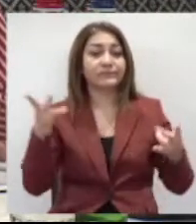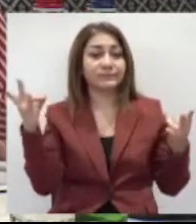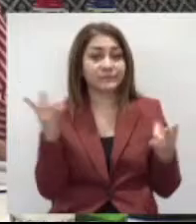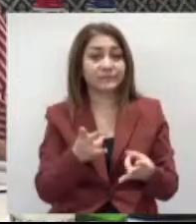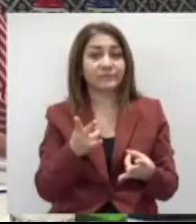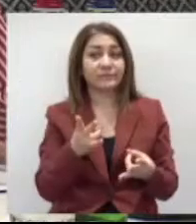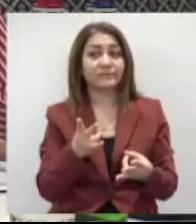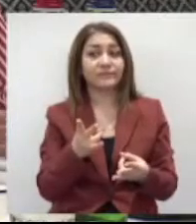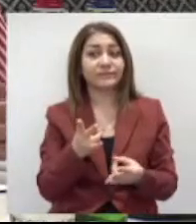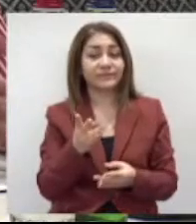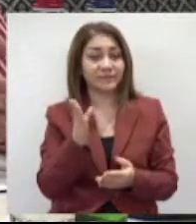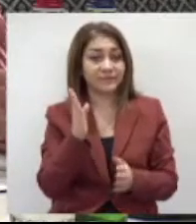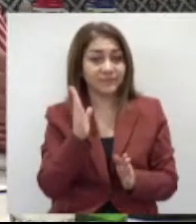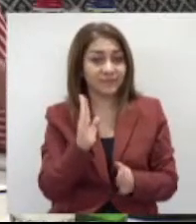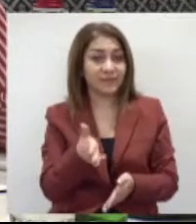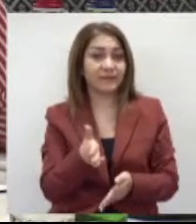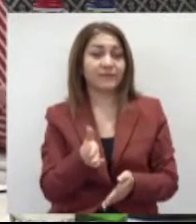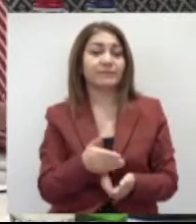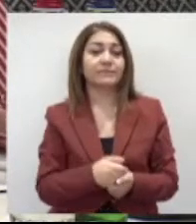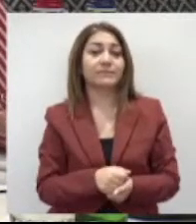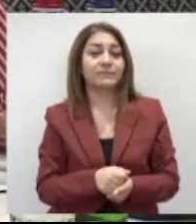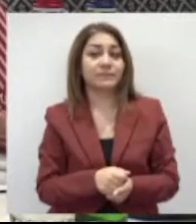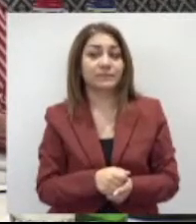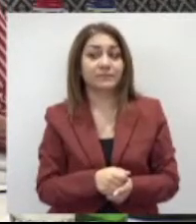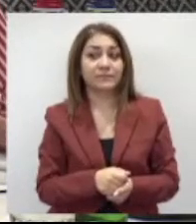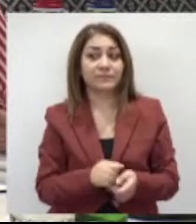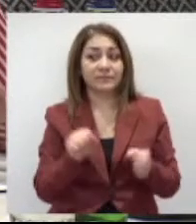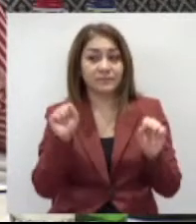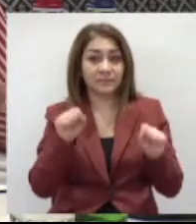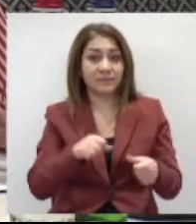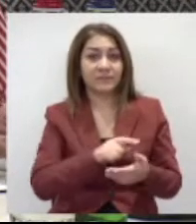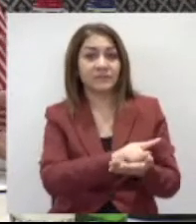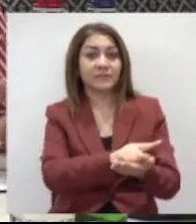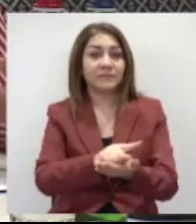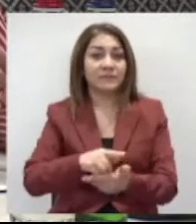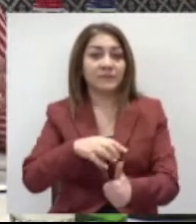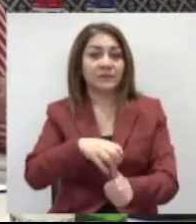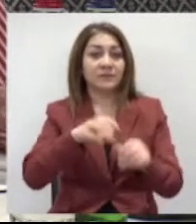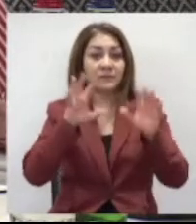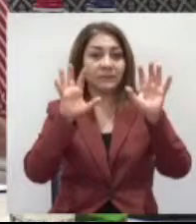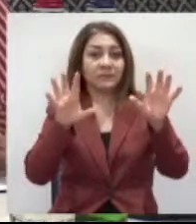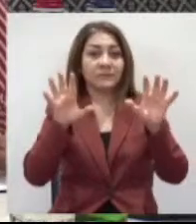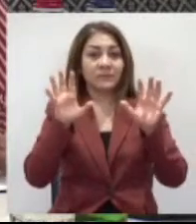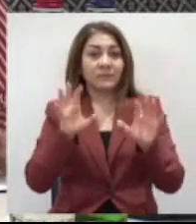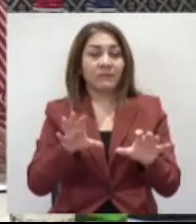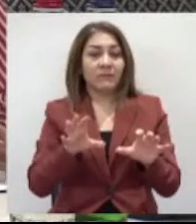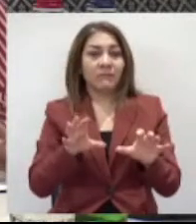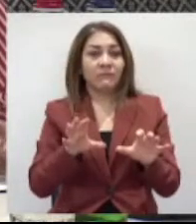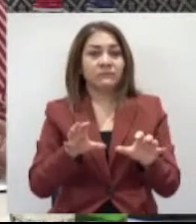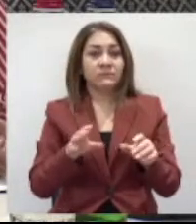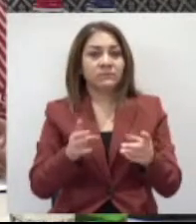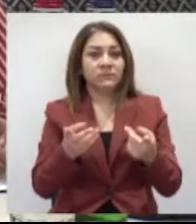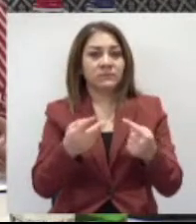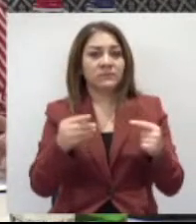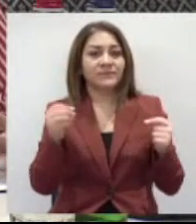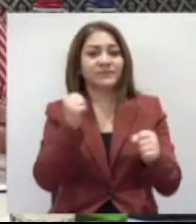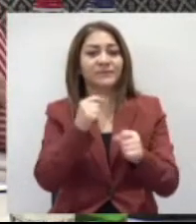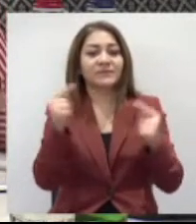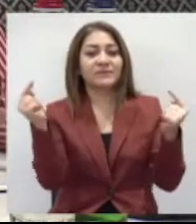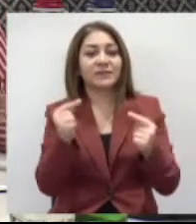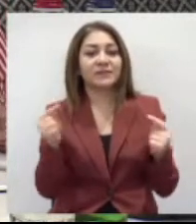անհրաժեշտություն արձանագրվի, ապա կարող է քննարկման առարկա դառնալ սահմանադրության կառուցվածքի հետ կապված